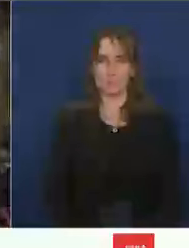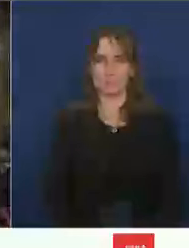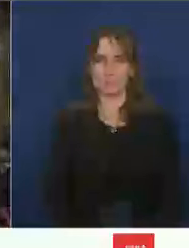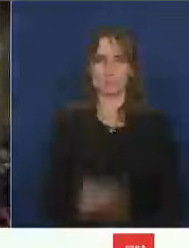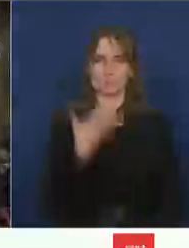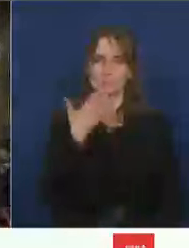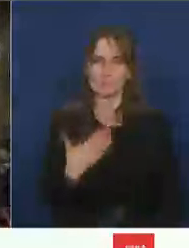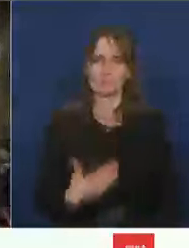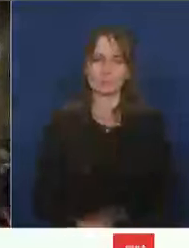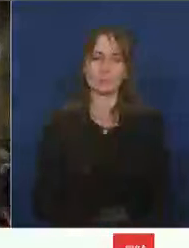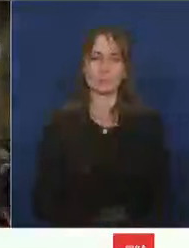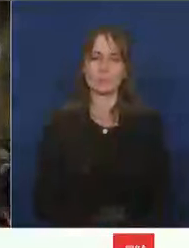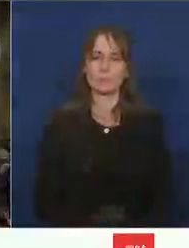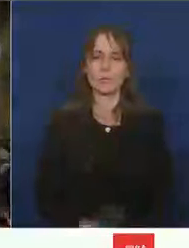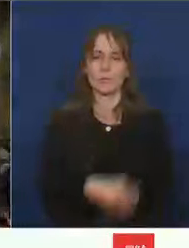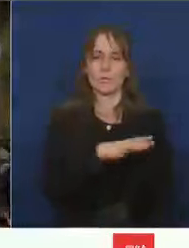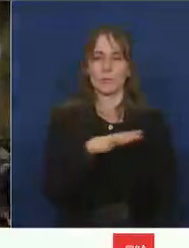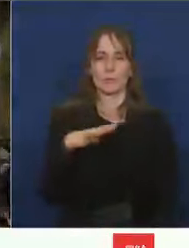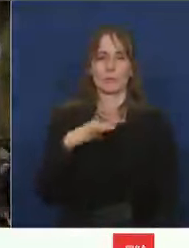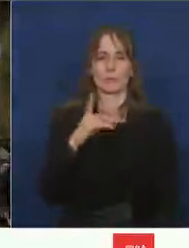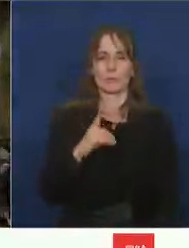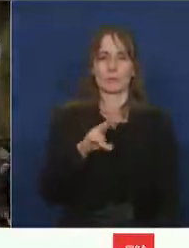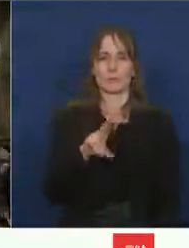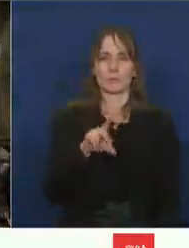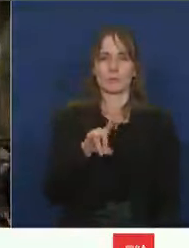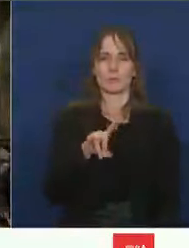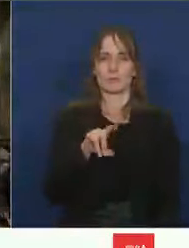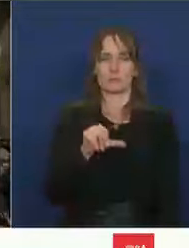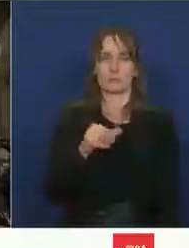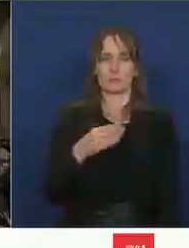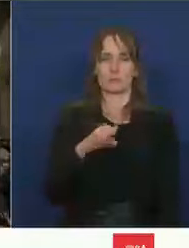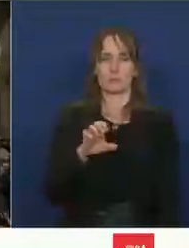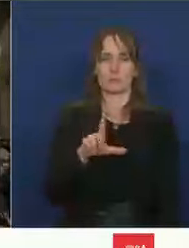remercie. Vanessa Duhamel sur la 627.